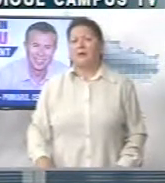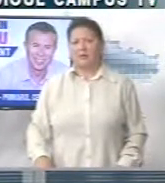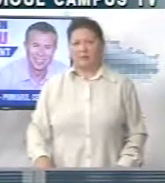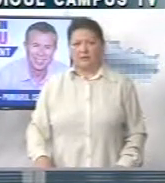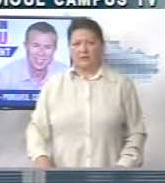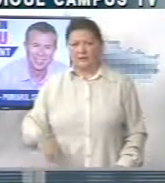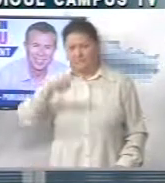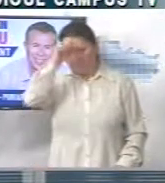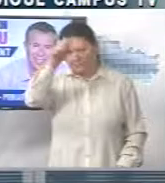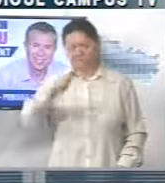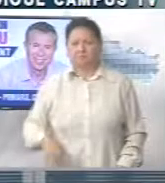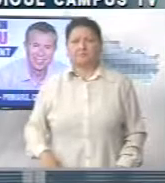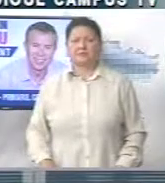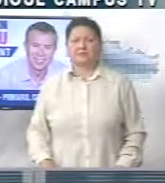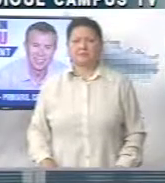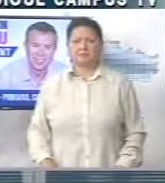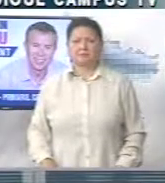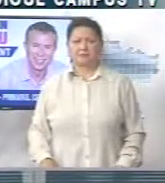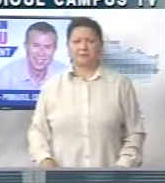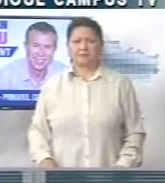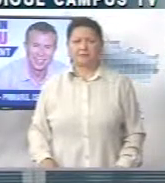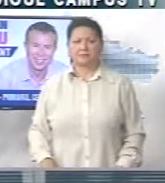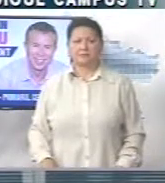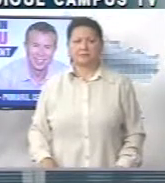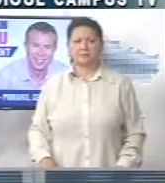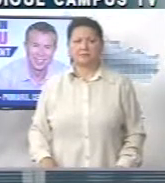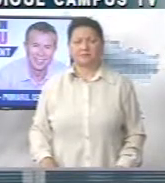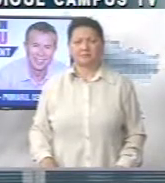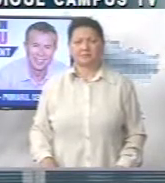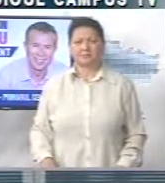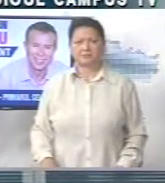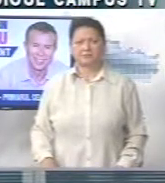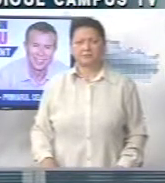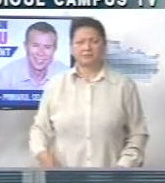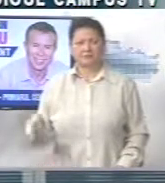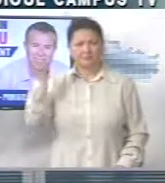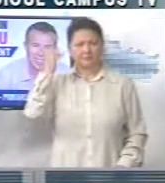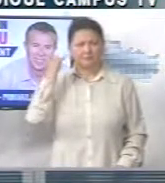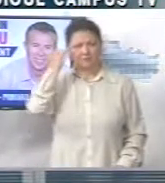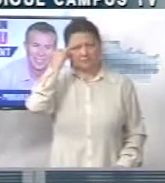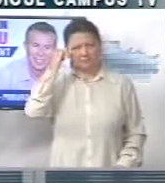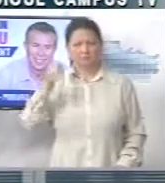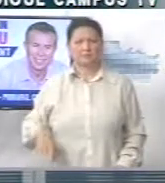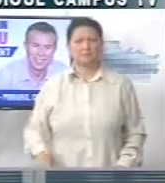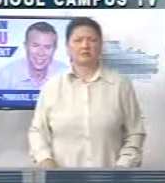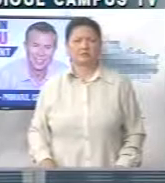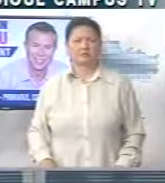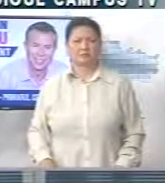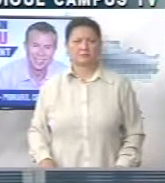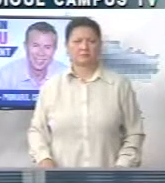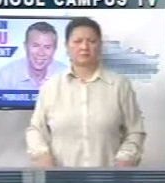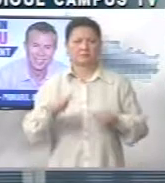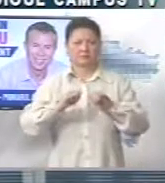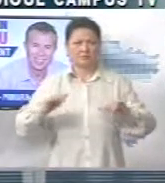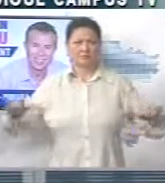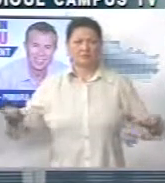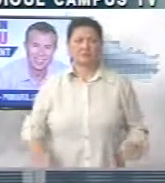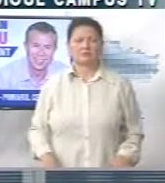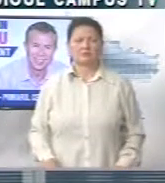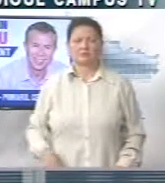o poluare mai mică. Era o idee, și dacă știți dumneavoastră, și am dezbătut-o cu câțiva ani în urmă, pe